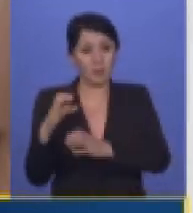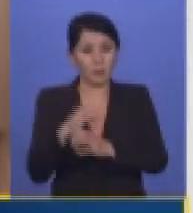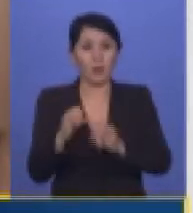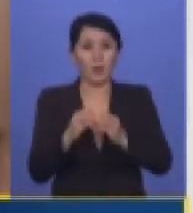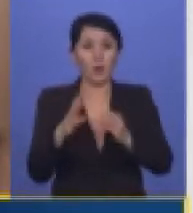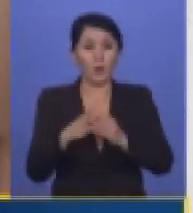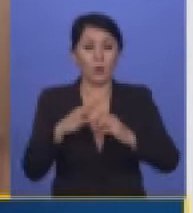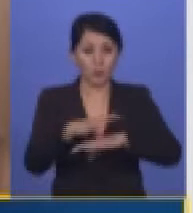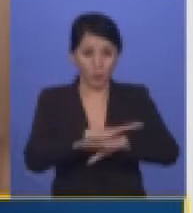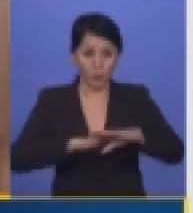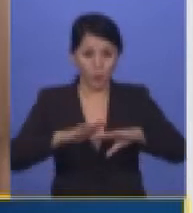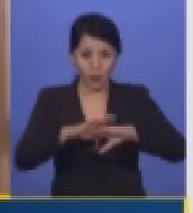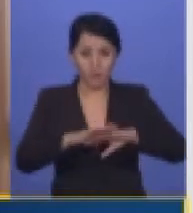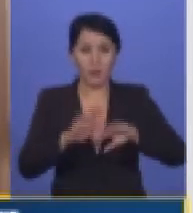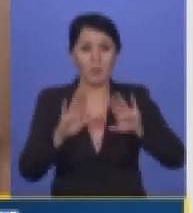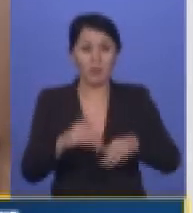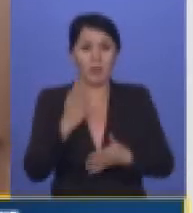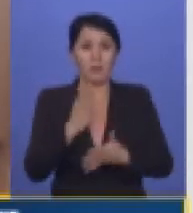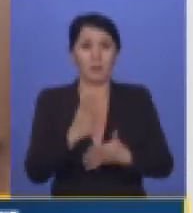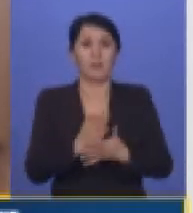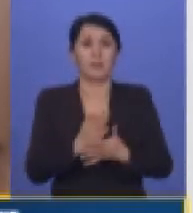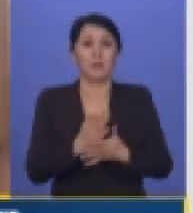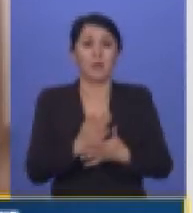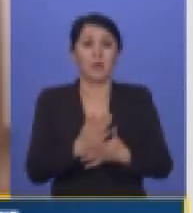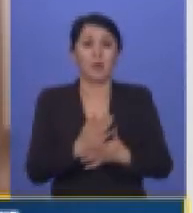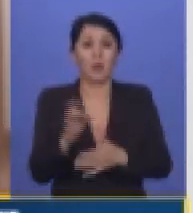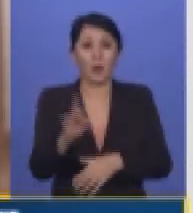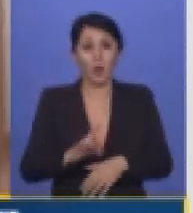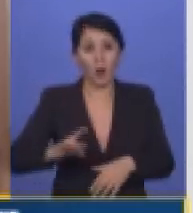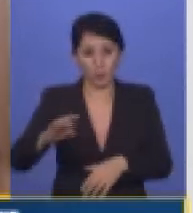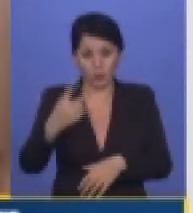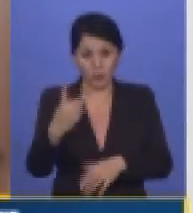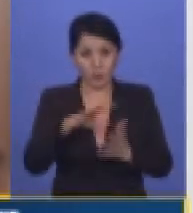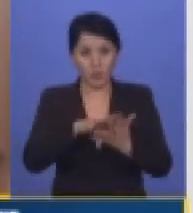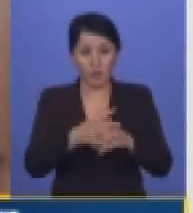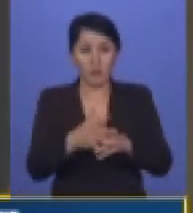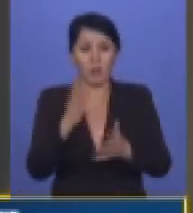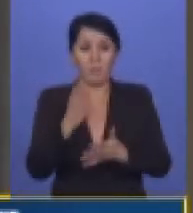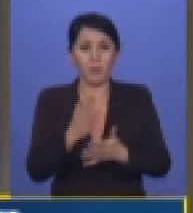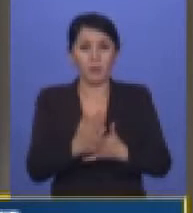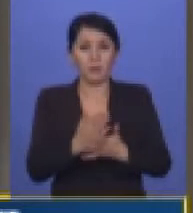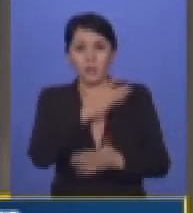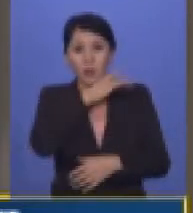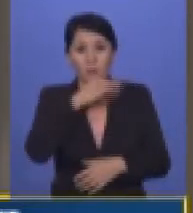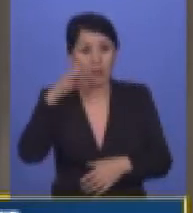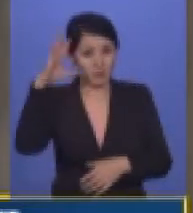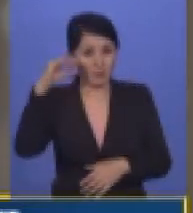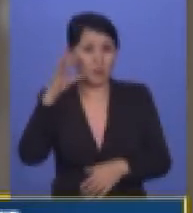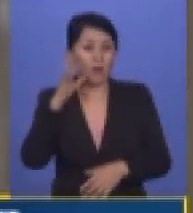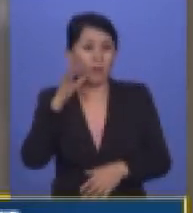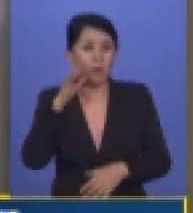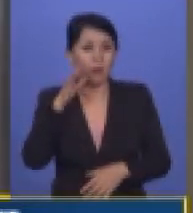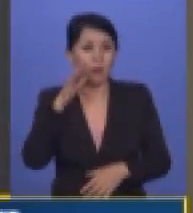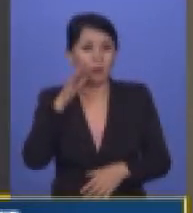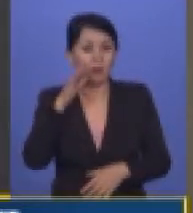14-ті қоғамдық орындарда орналастырып, трек пунктіне шығарылды. Ауданда 3 елді мекен бар. Елді мекен тұрғындары көбіне кешкі уақытта көшеде